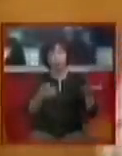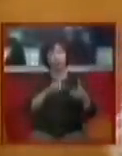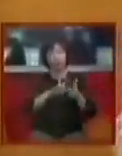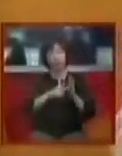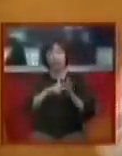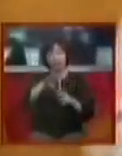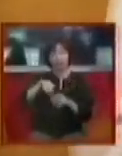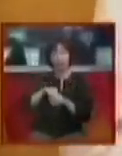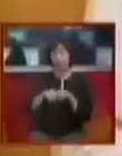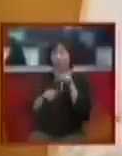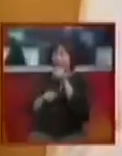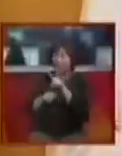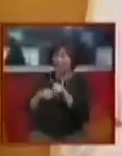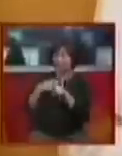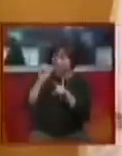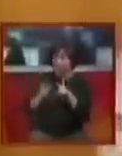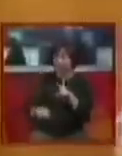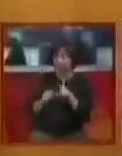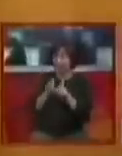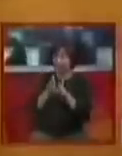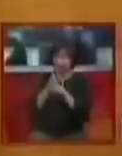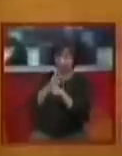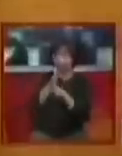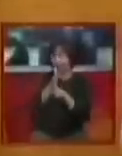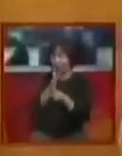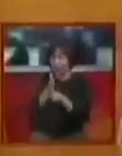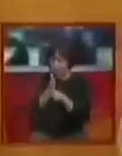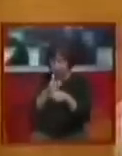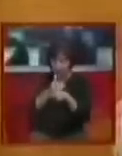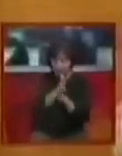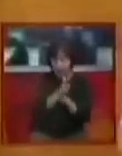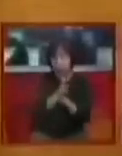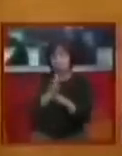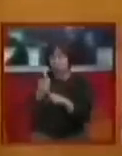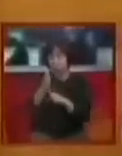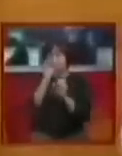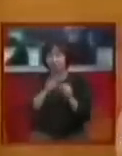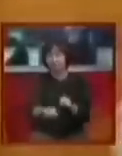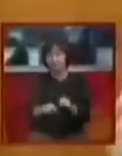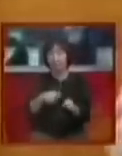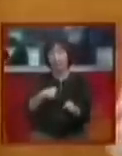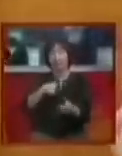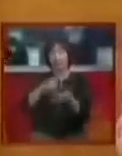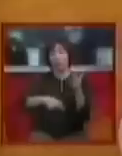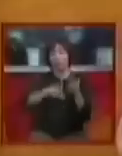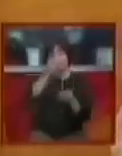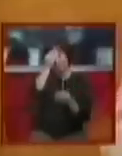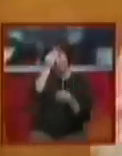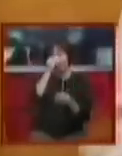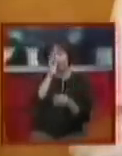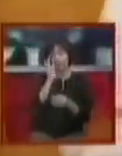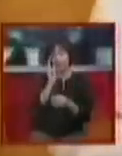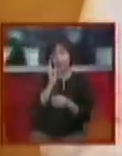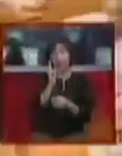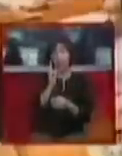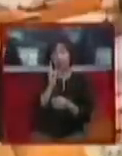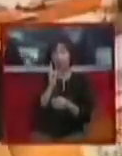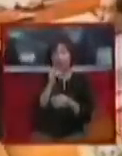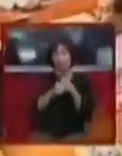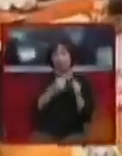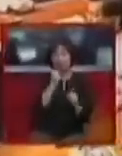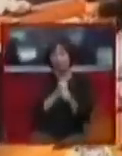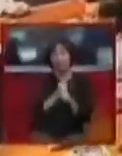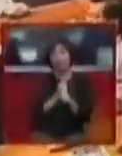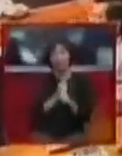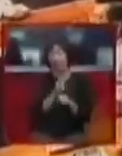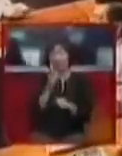nag-isip, kaya pa bang ituwid ang ganitong kabaluktot na sistema? Ito po ang aking natutunan sa 25 buwan ng